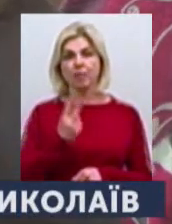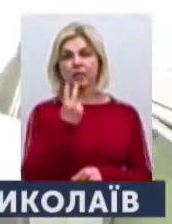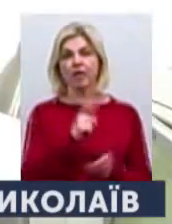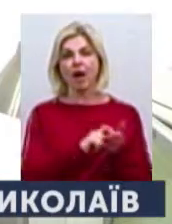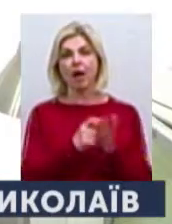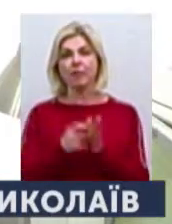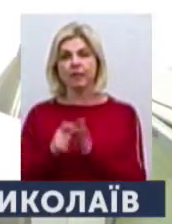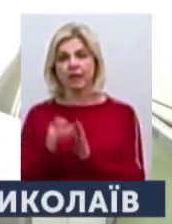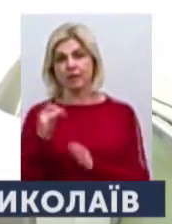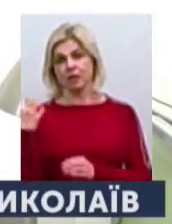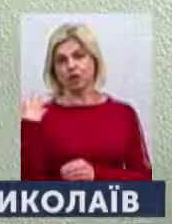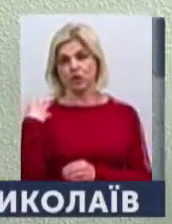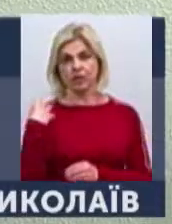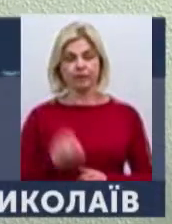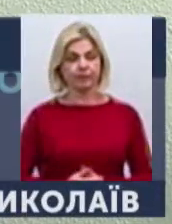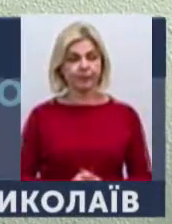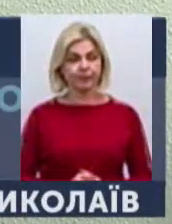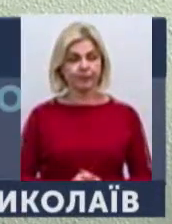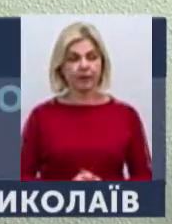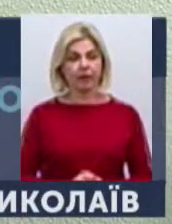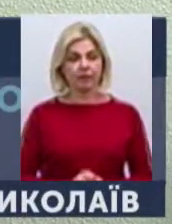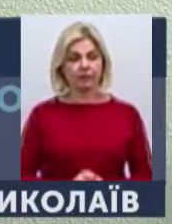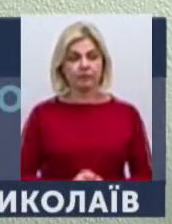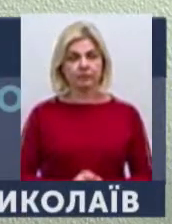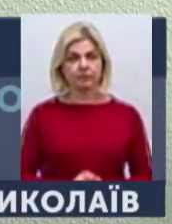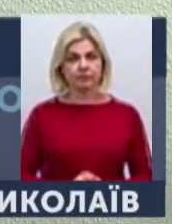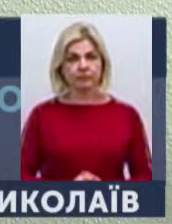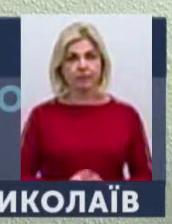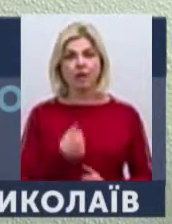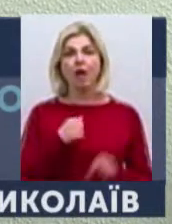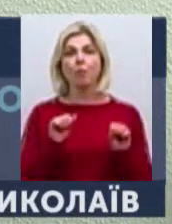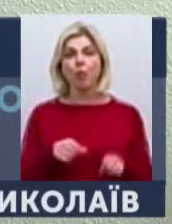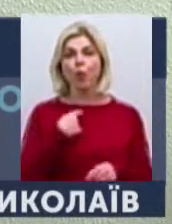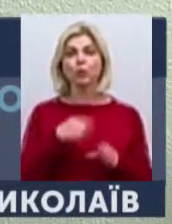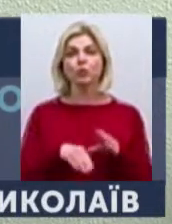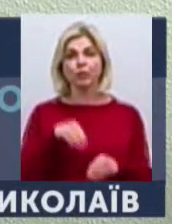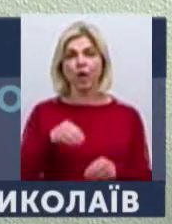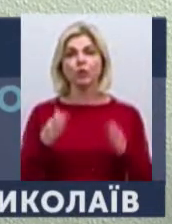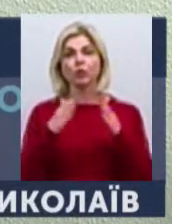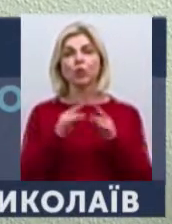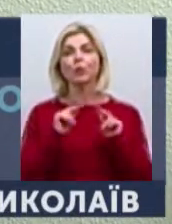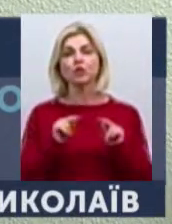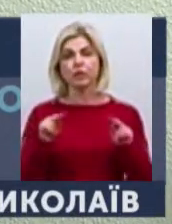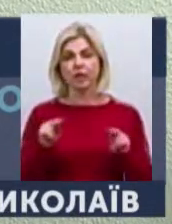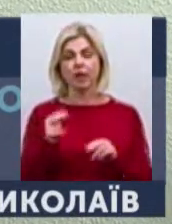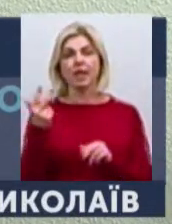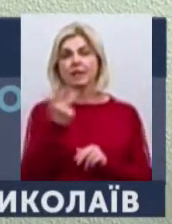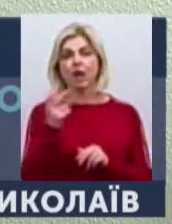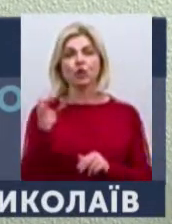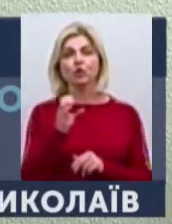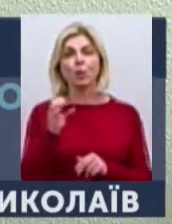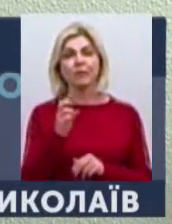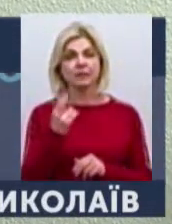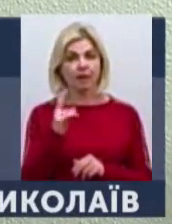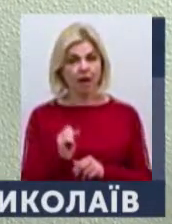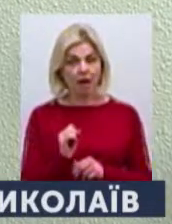та начальник. Я мав голосувати у домі вчителя на 3-й в Слобідській, але